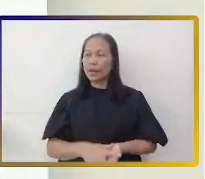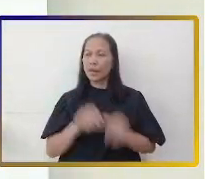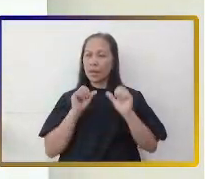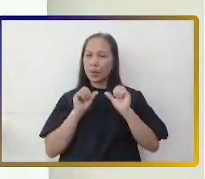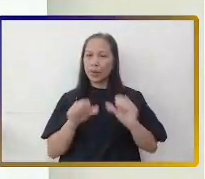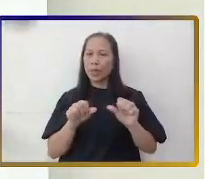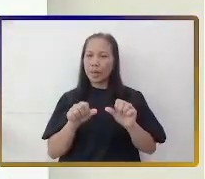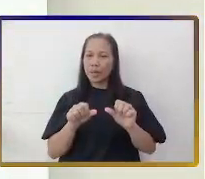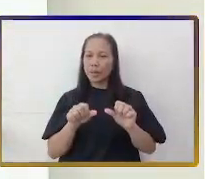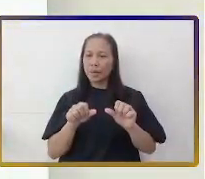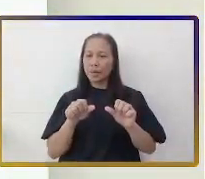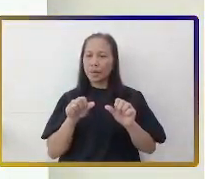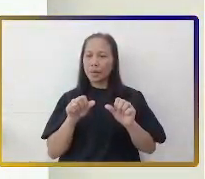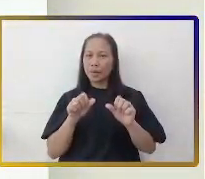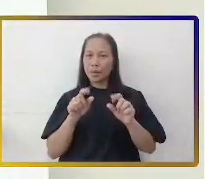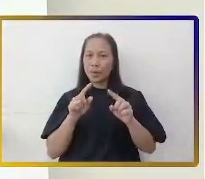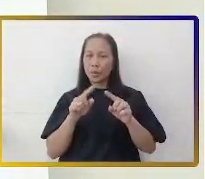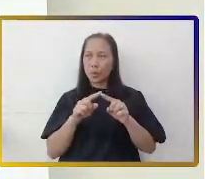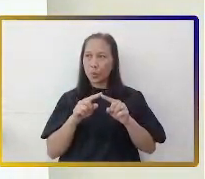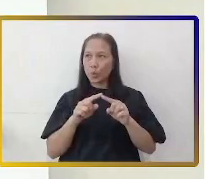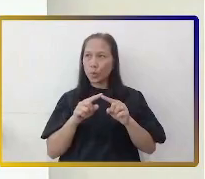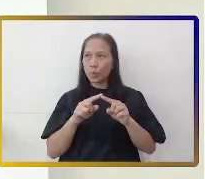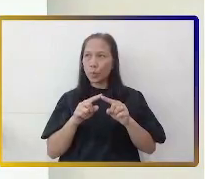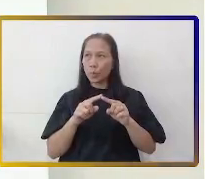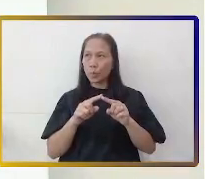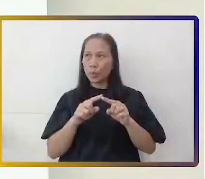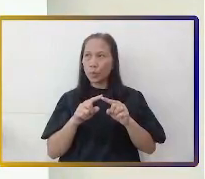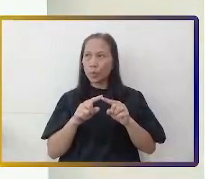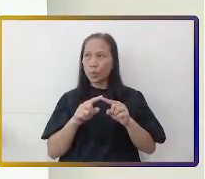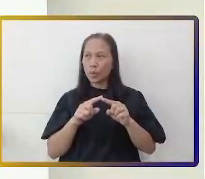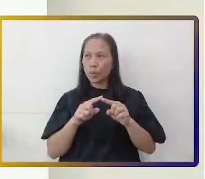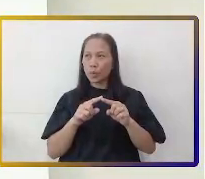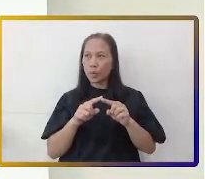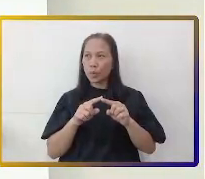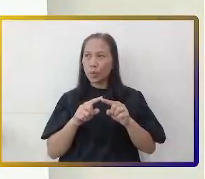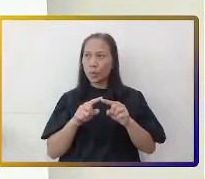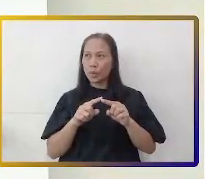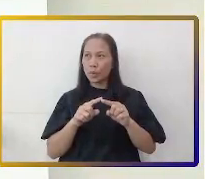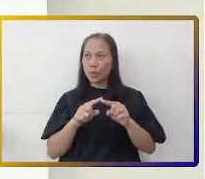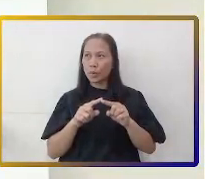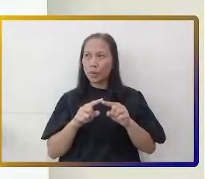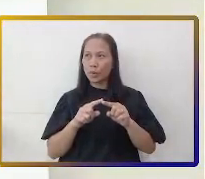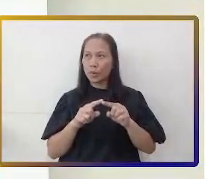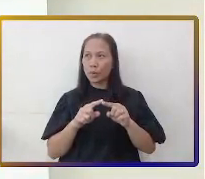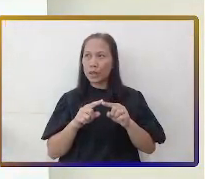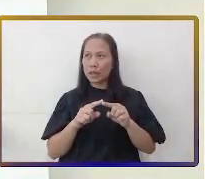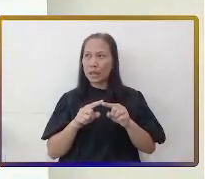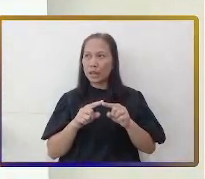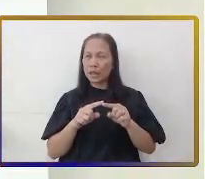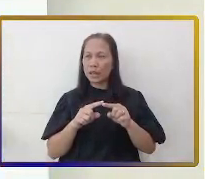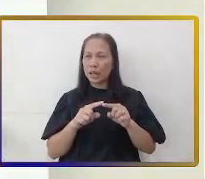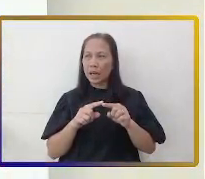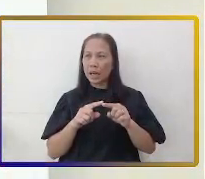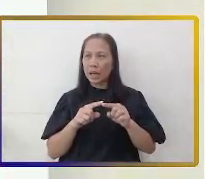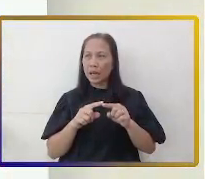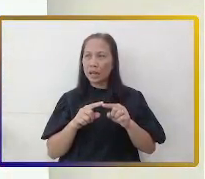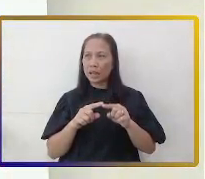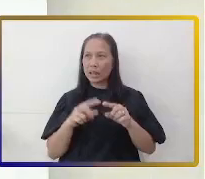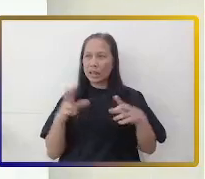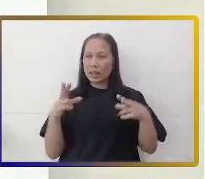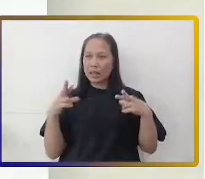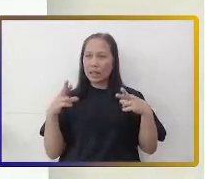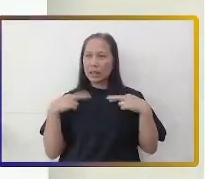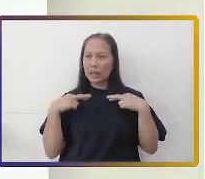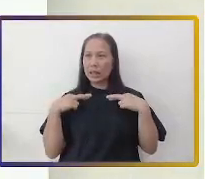pagbibigay ko tuloy-tuloy lang yon and dumating yung point na nag-resign ako that was 2021